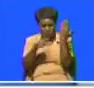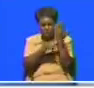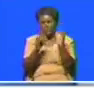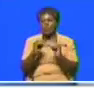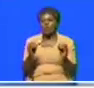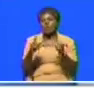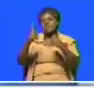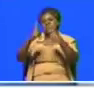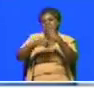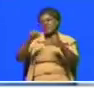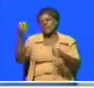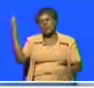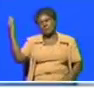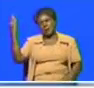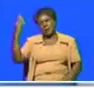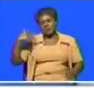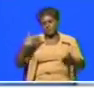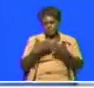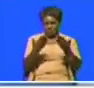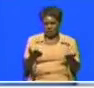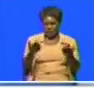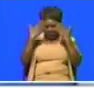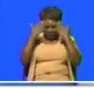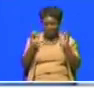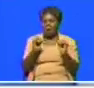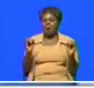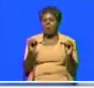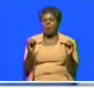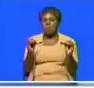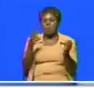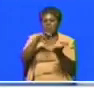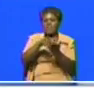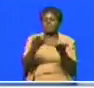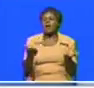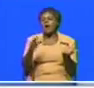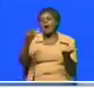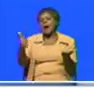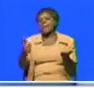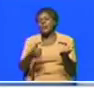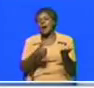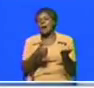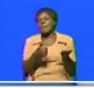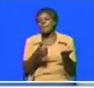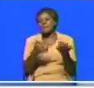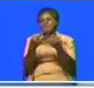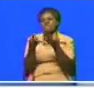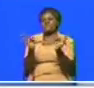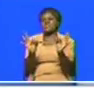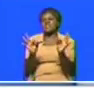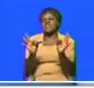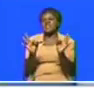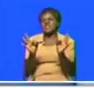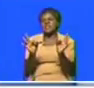sita ambao walipelekwa Pangani mpaka hivi sasa hatujui kesi zao zimefika wapi. Kuna wengine ambao wameshtakiwa na wameachiliwa huru kwa kutoka